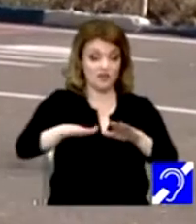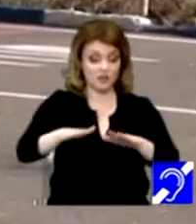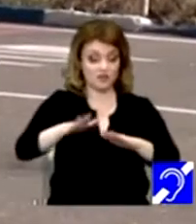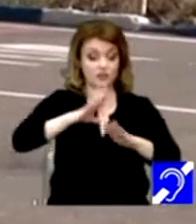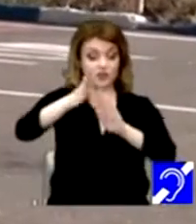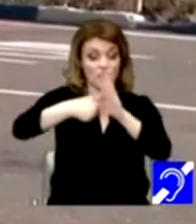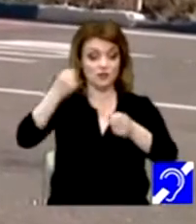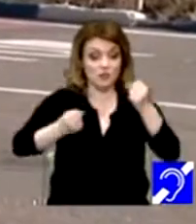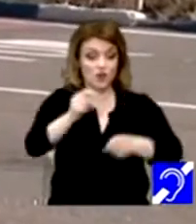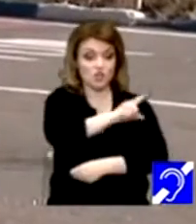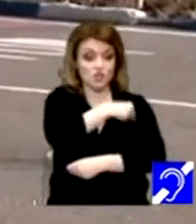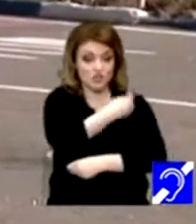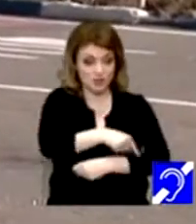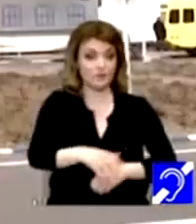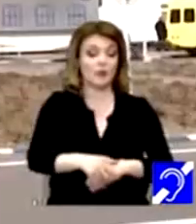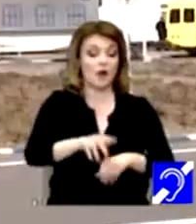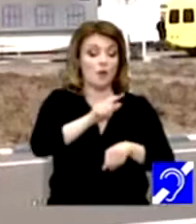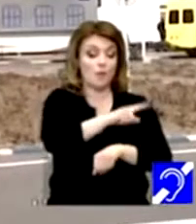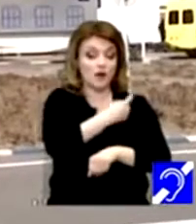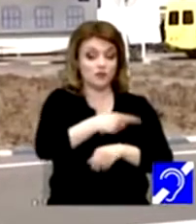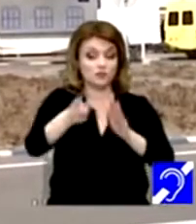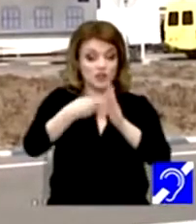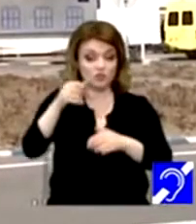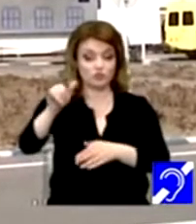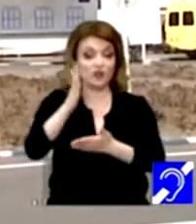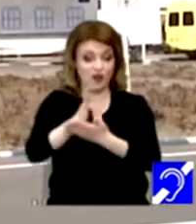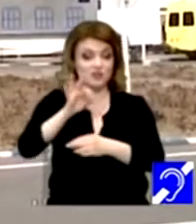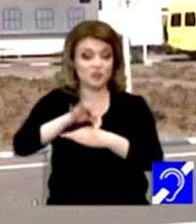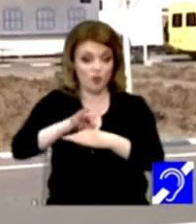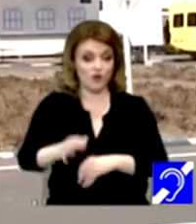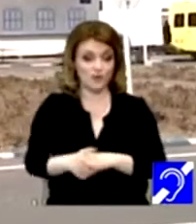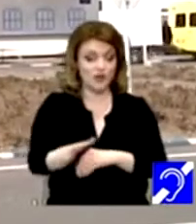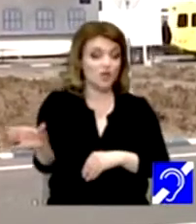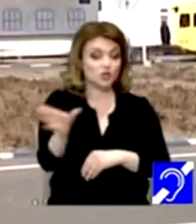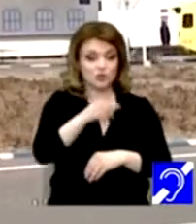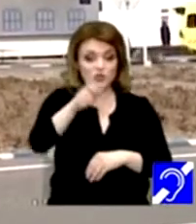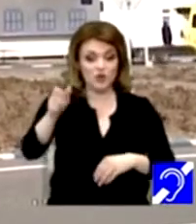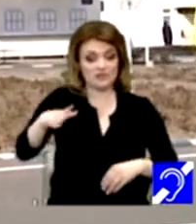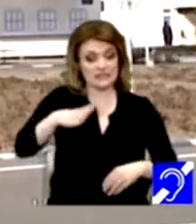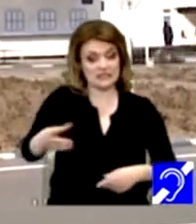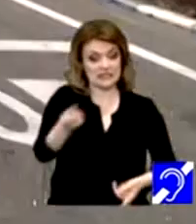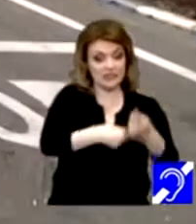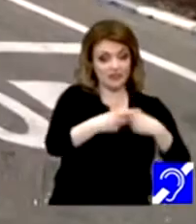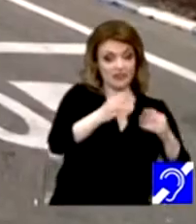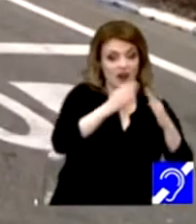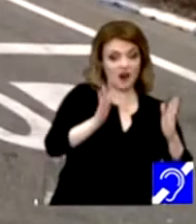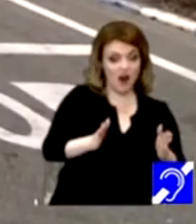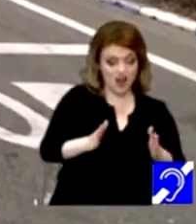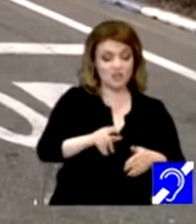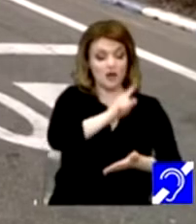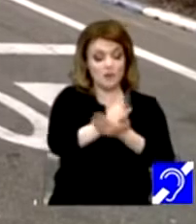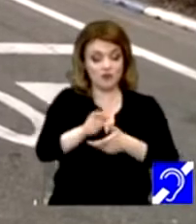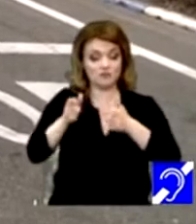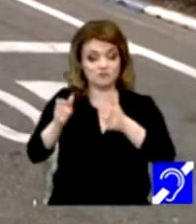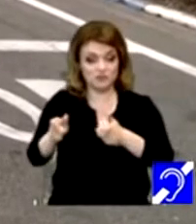iar medicii au stabilit că are o formă asimptomatică a bolii. Toți pasagerii au fost nevoiți să revină acasă și să intre în